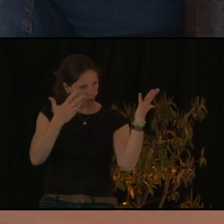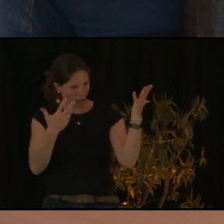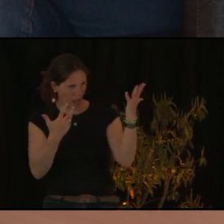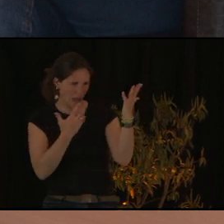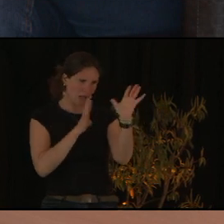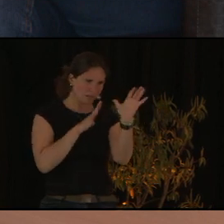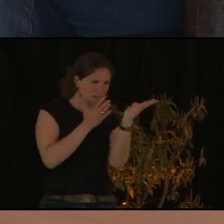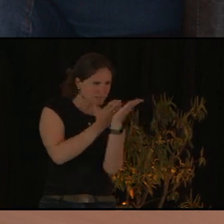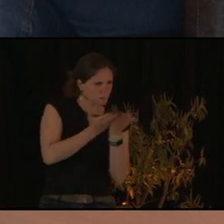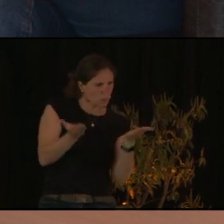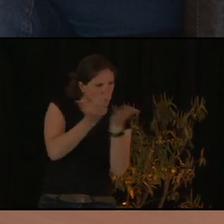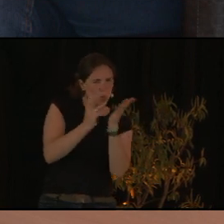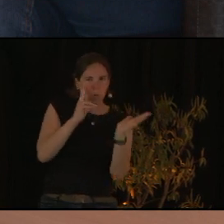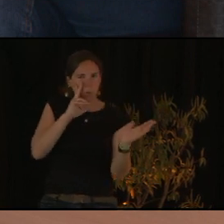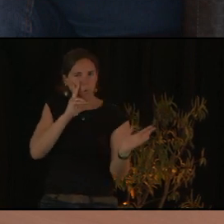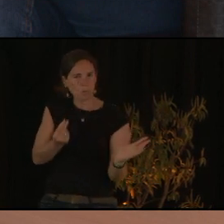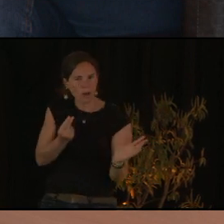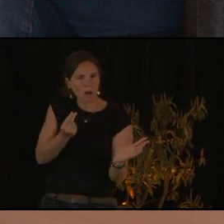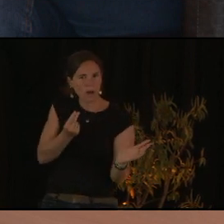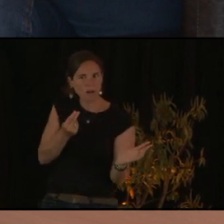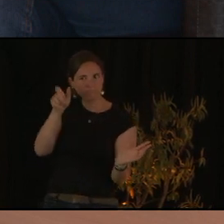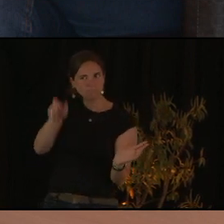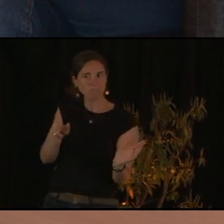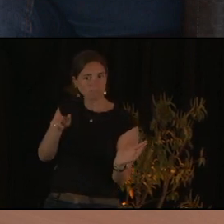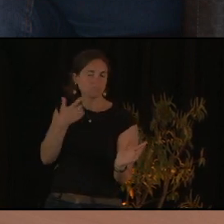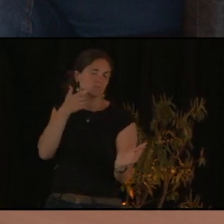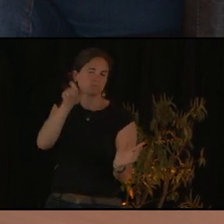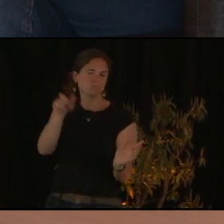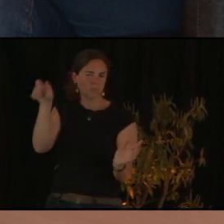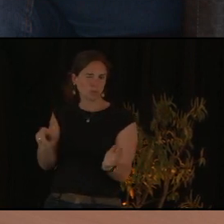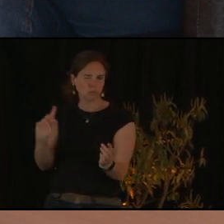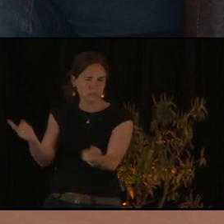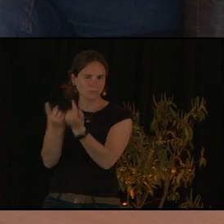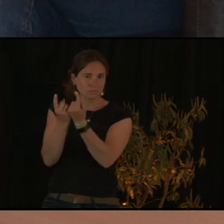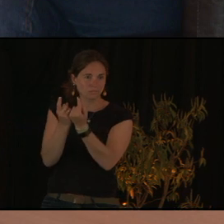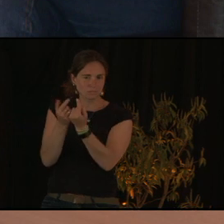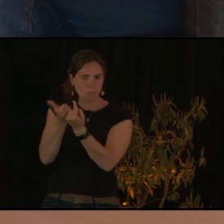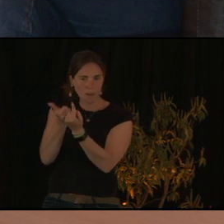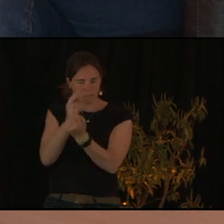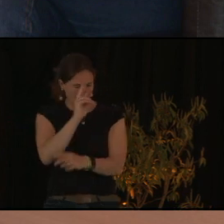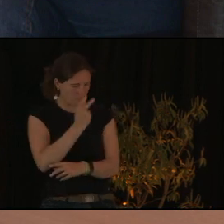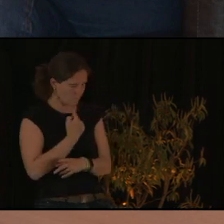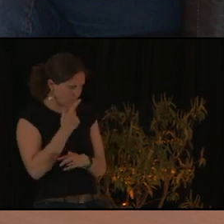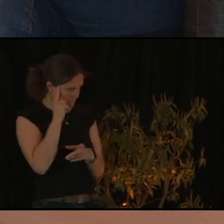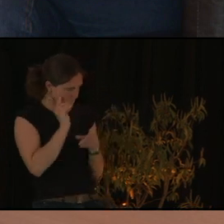des subjectivités, donc des humains, des personnages, en l'occurrence, à se poser les bonnes questions